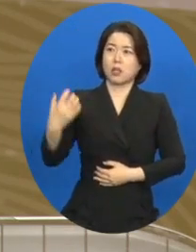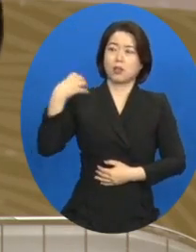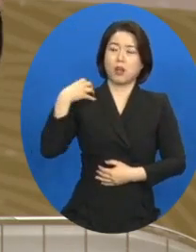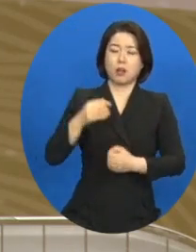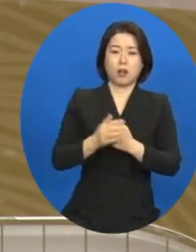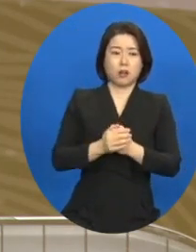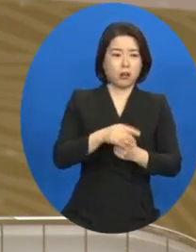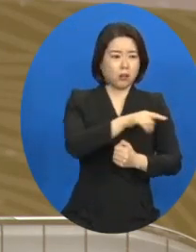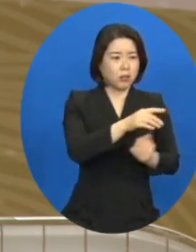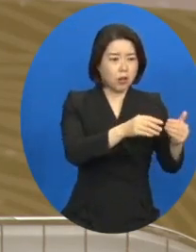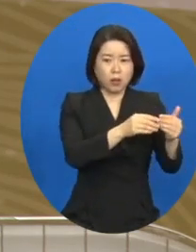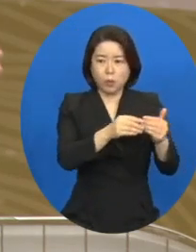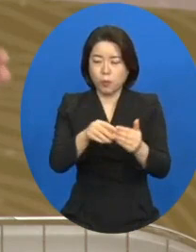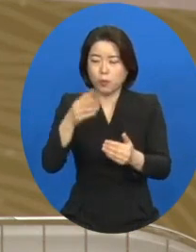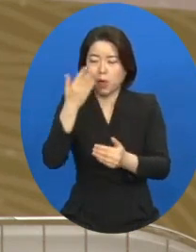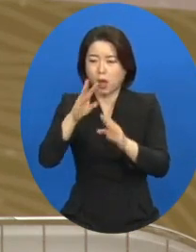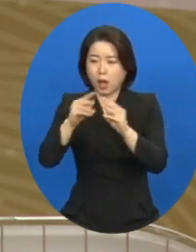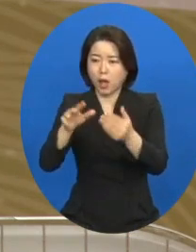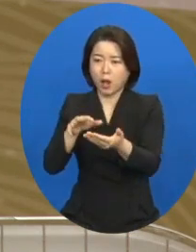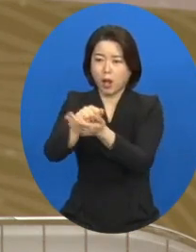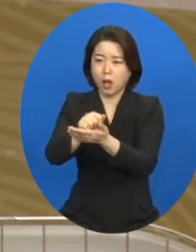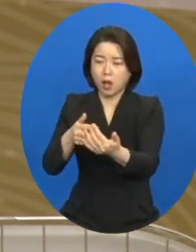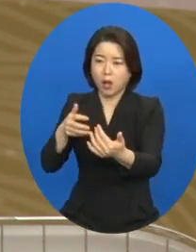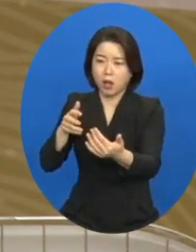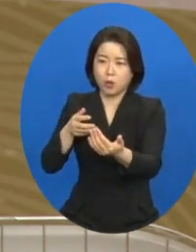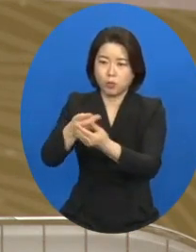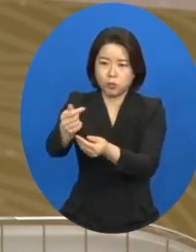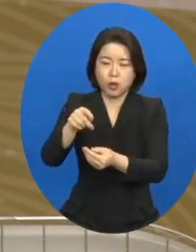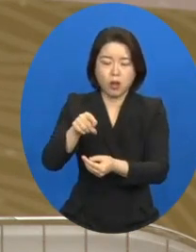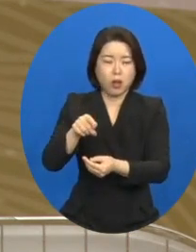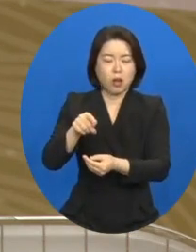데리고 가나안 정복 도무지 할 엄두가 안 나요.